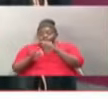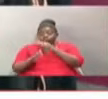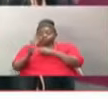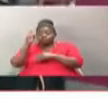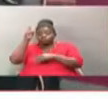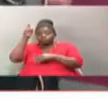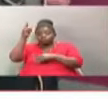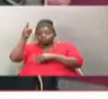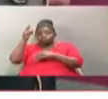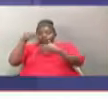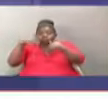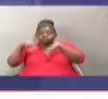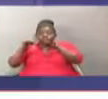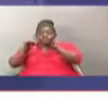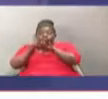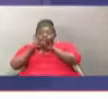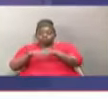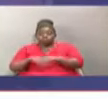akbar